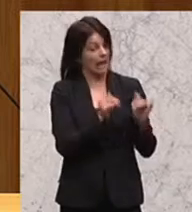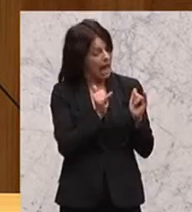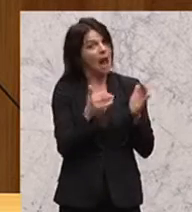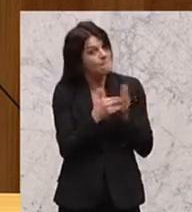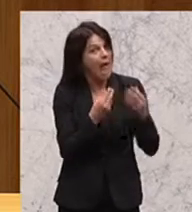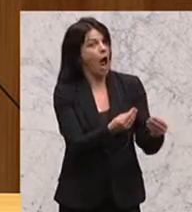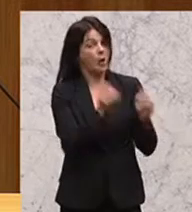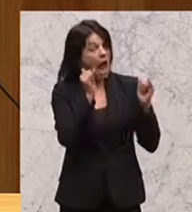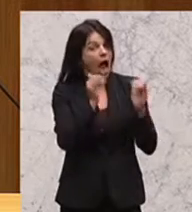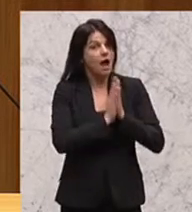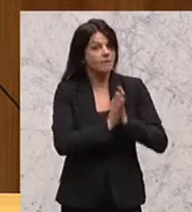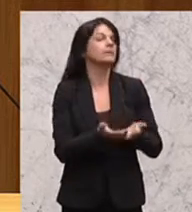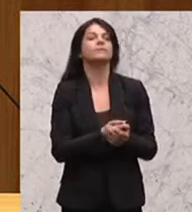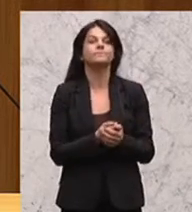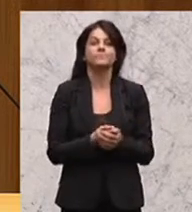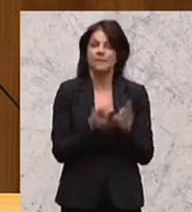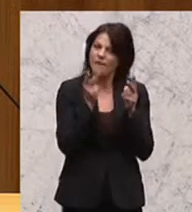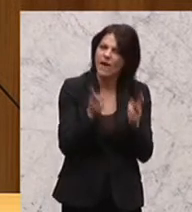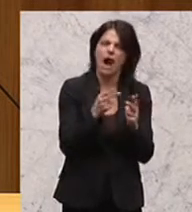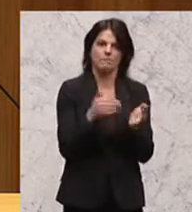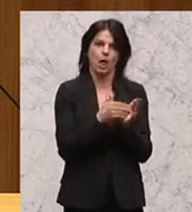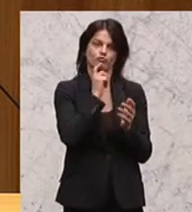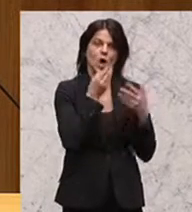Willen, ja, das hat er sich, und zwar wirklich.